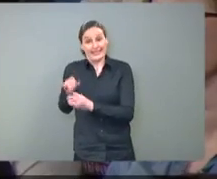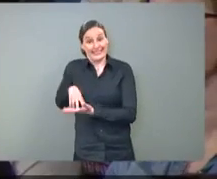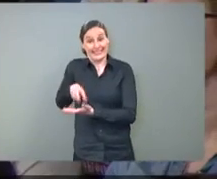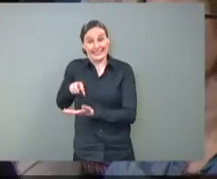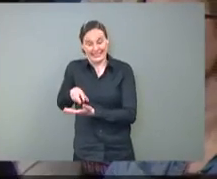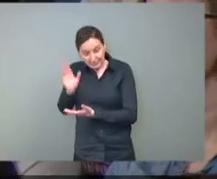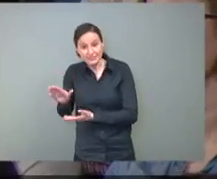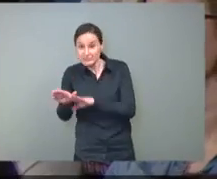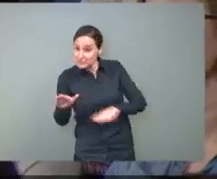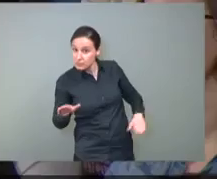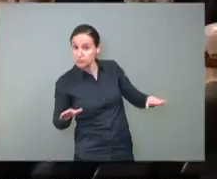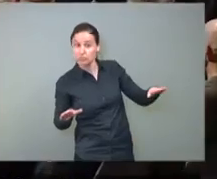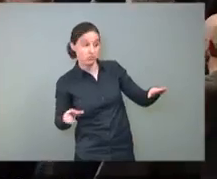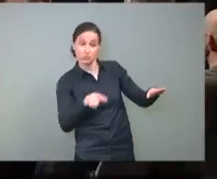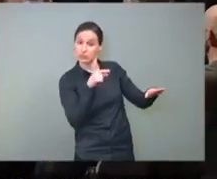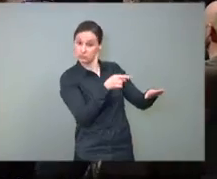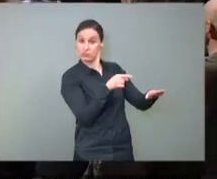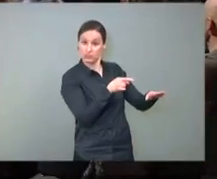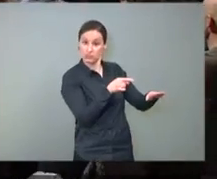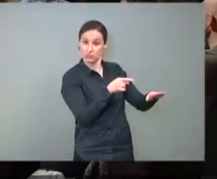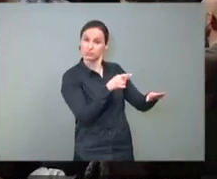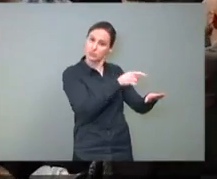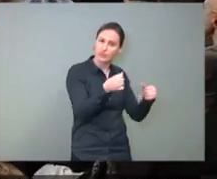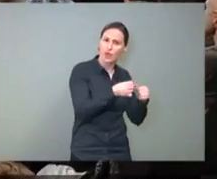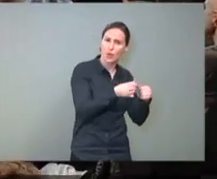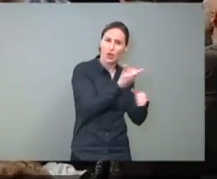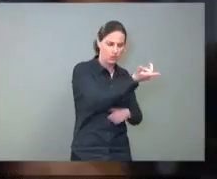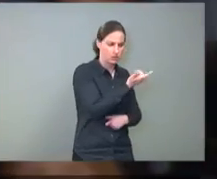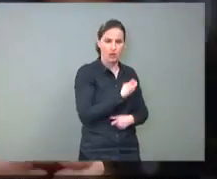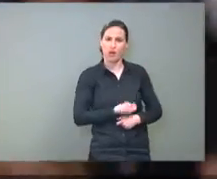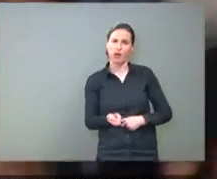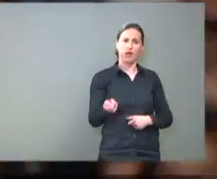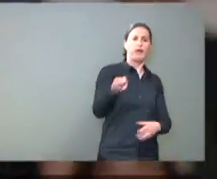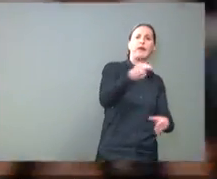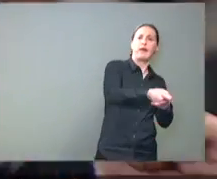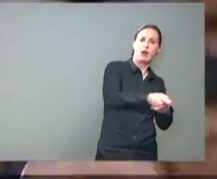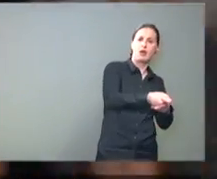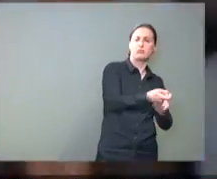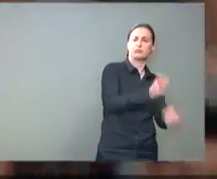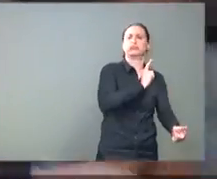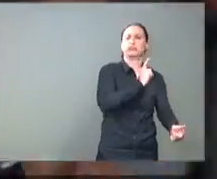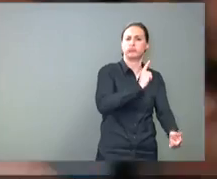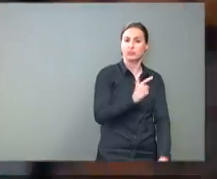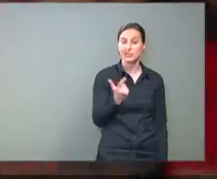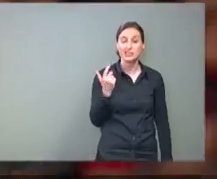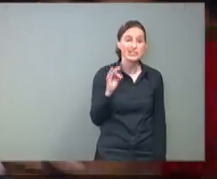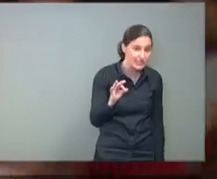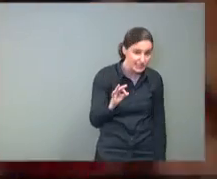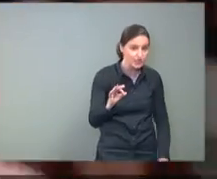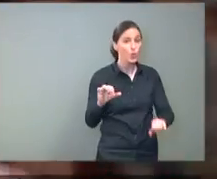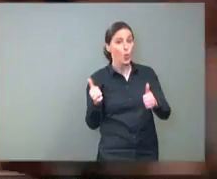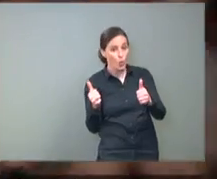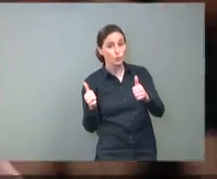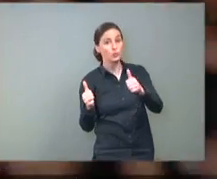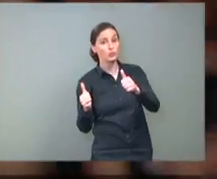pendant ce temps, les autres, ils placent leurs sous et ça leur donne du 10, du 11, du 12, du 13,